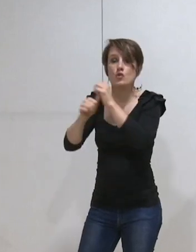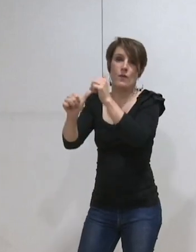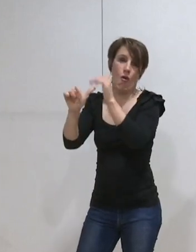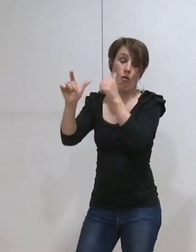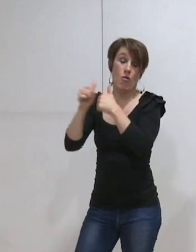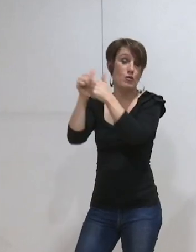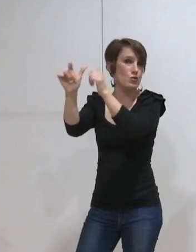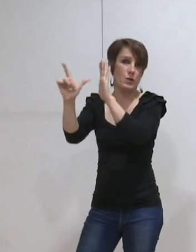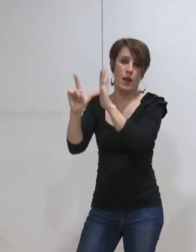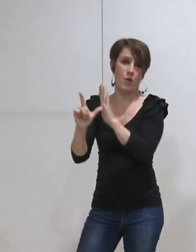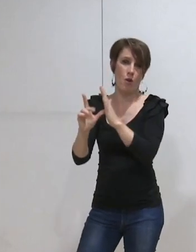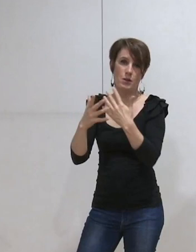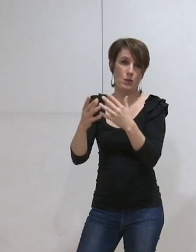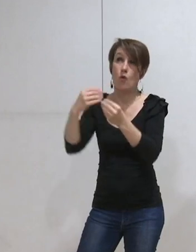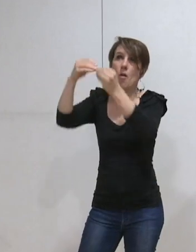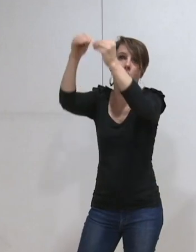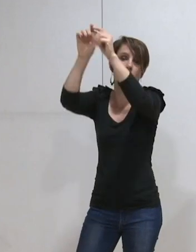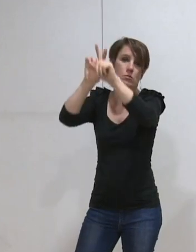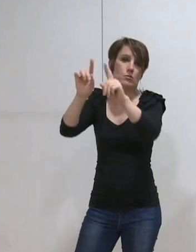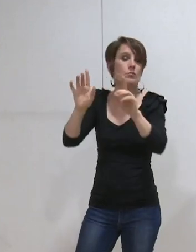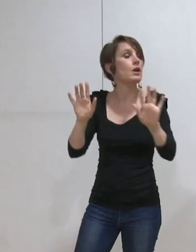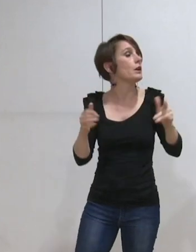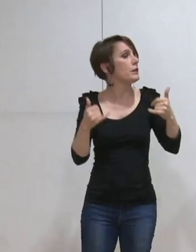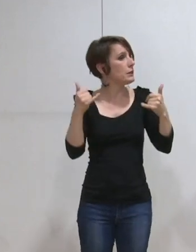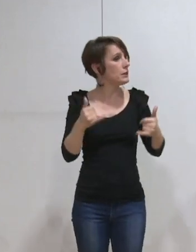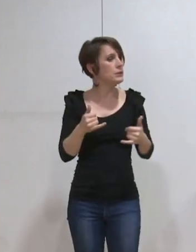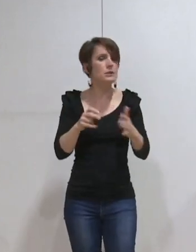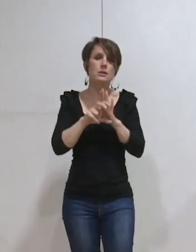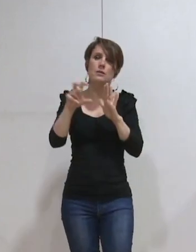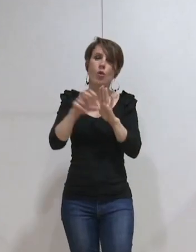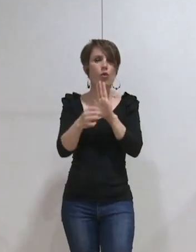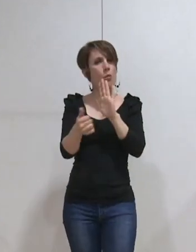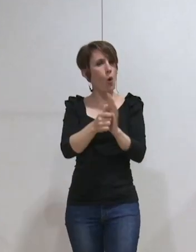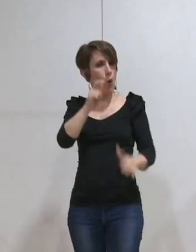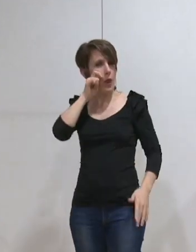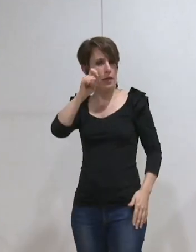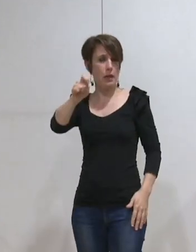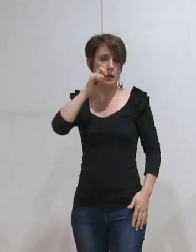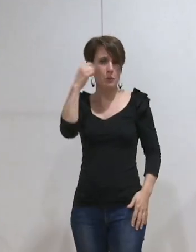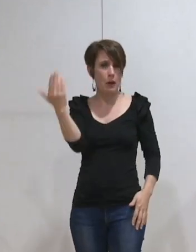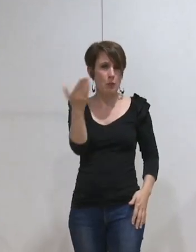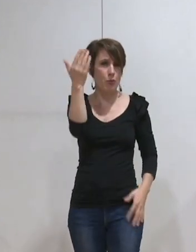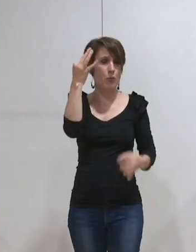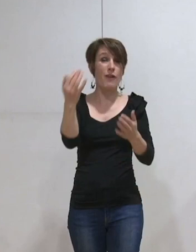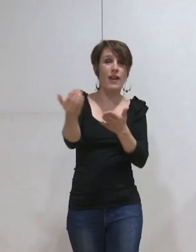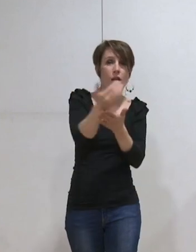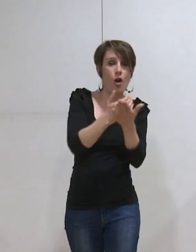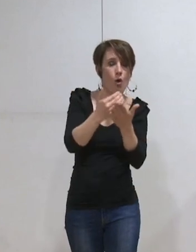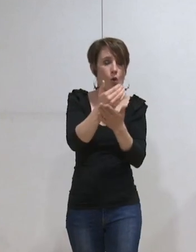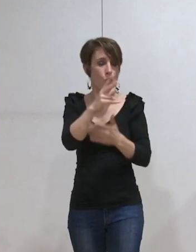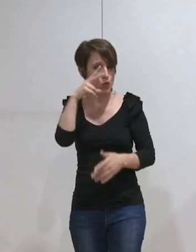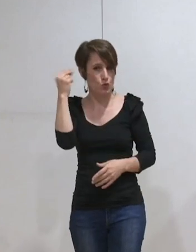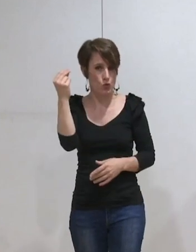ici c'est vrai que Grenoble bénéficie d'expertise reconnue notamment en matière des ressources humaines en matière de prévention des risques